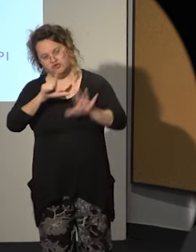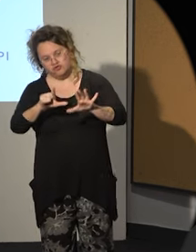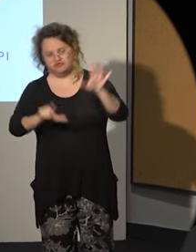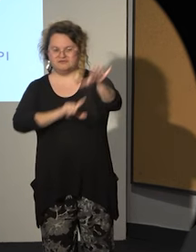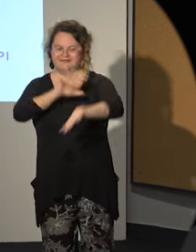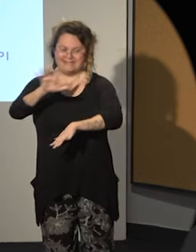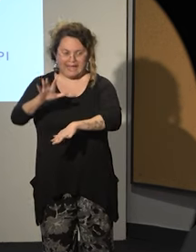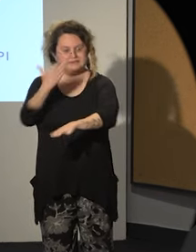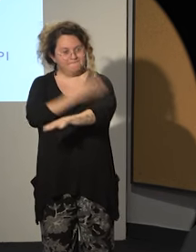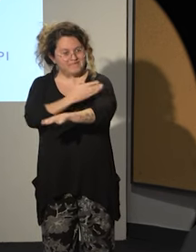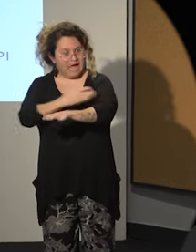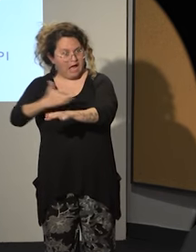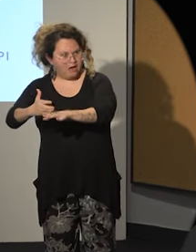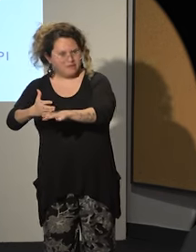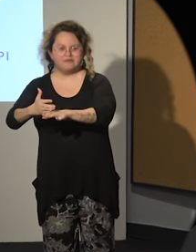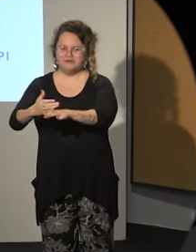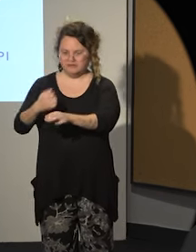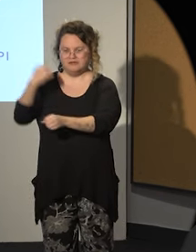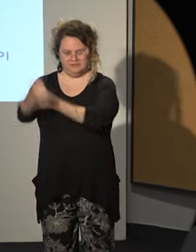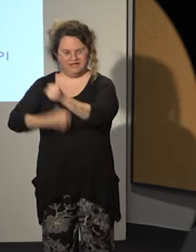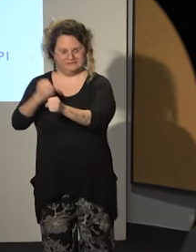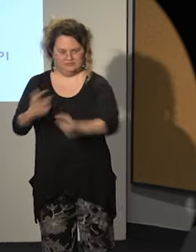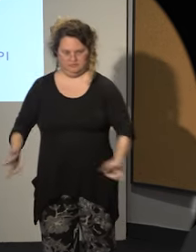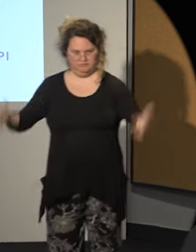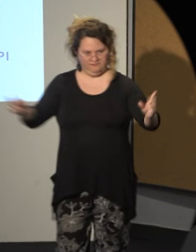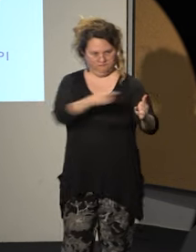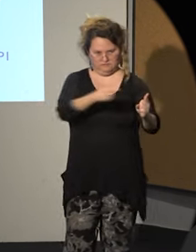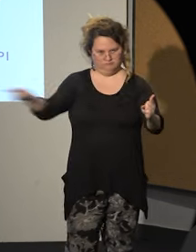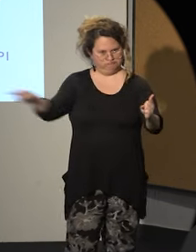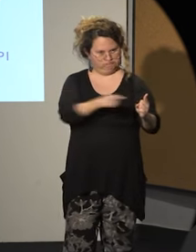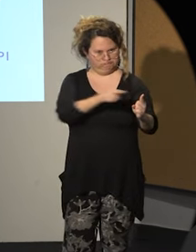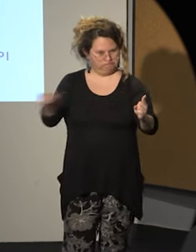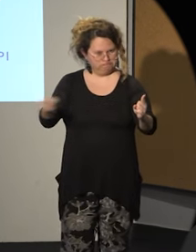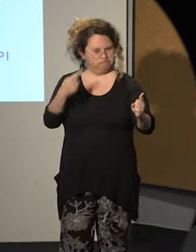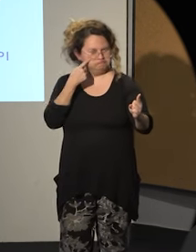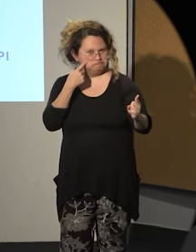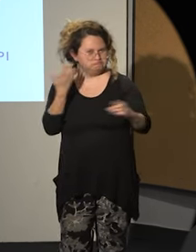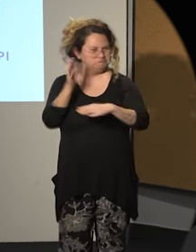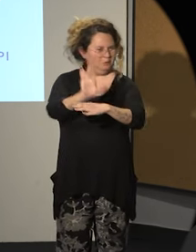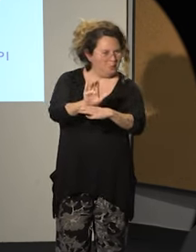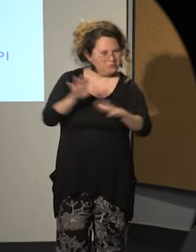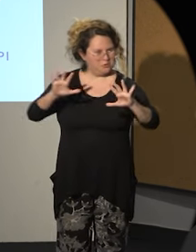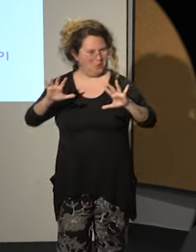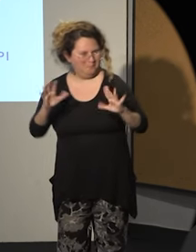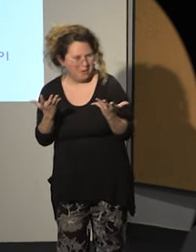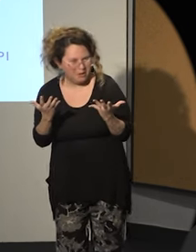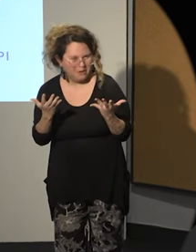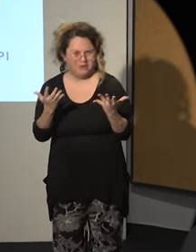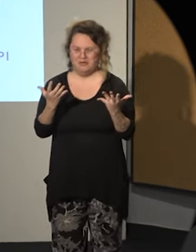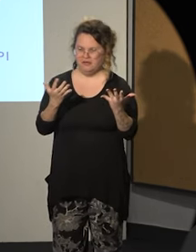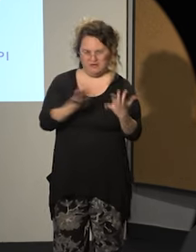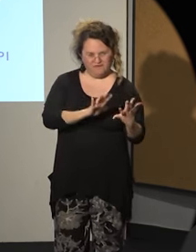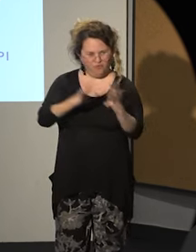Et pendant ce voyage-là, eh bien sûr, on va découvrir des astres très différents et voir comment on les a étudiés, à quoi ça ressemble, comment ils